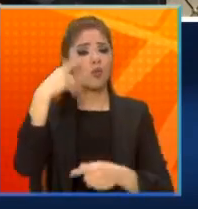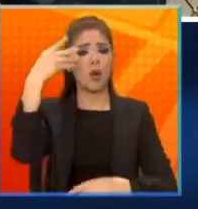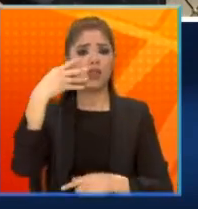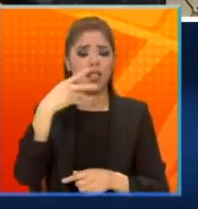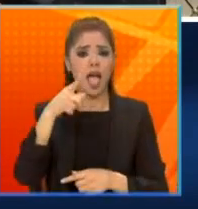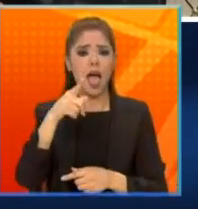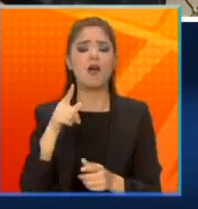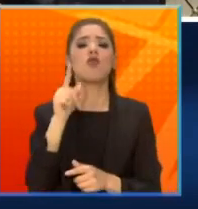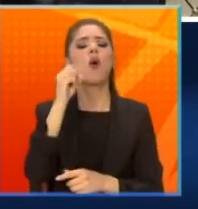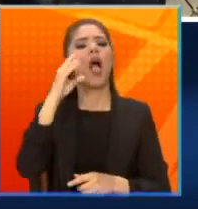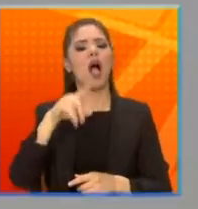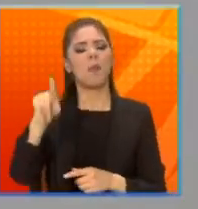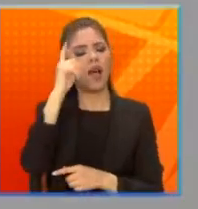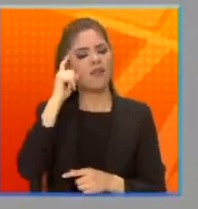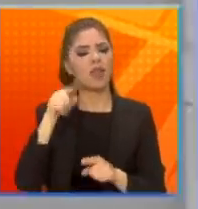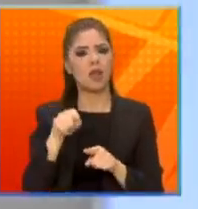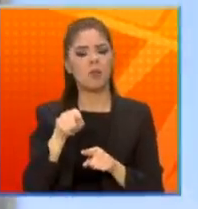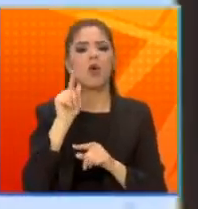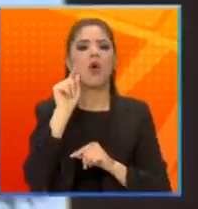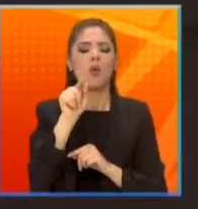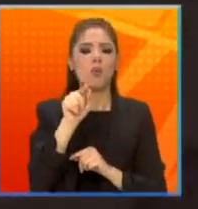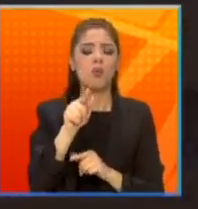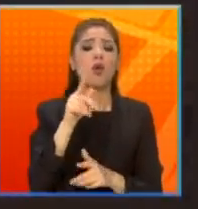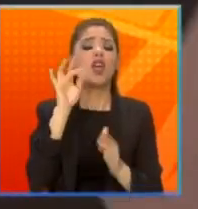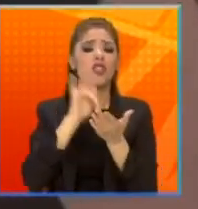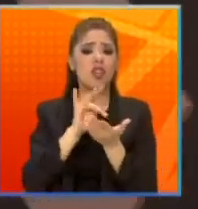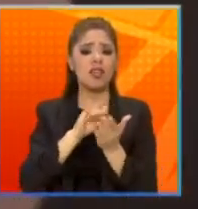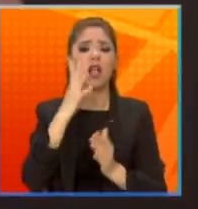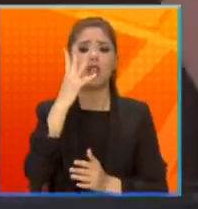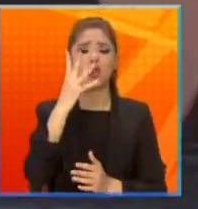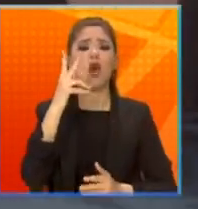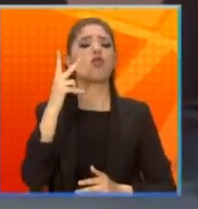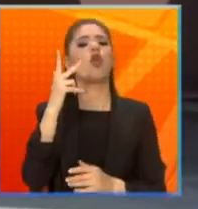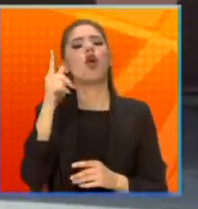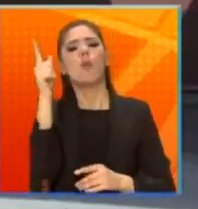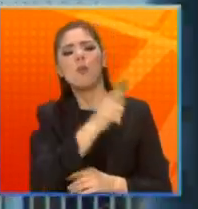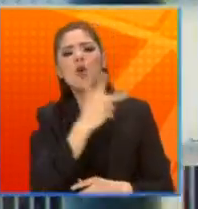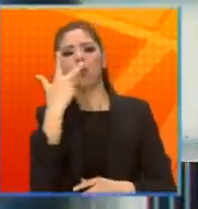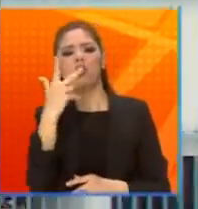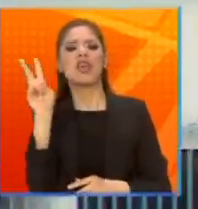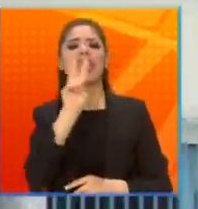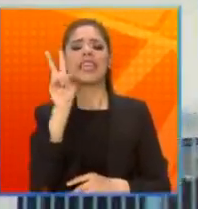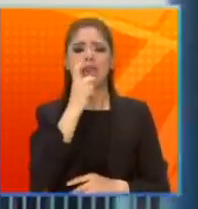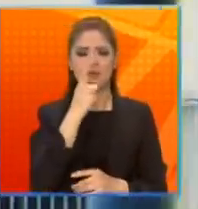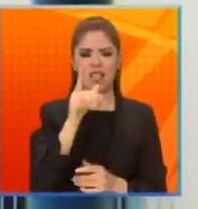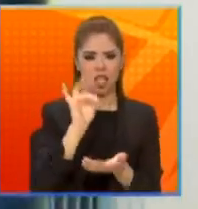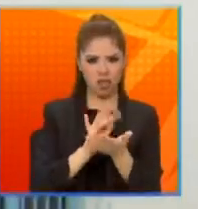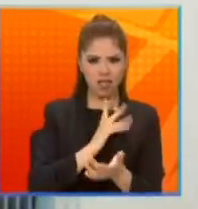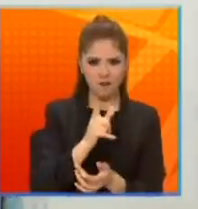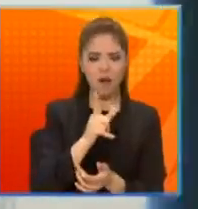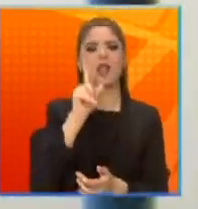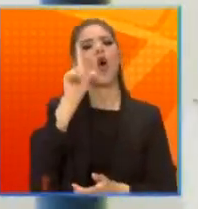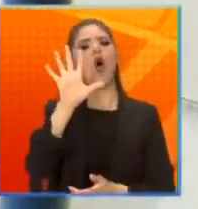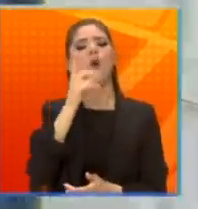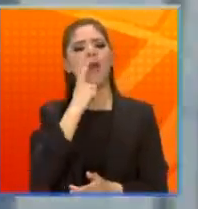Cumhurbaşkanımız bak partytube Mevcut durumda cezasının dörtte üçünü yatan biri yani Örneğin 20 yıl ceza almış Biri